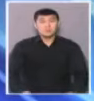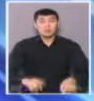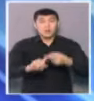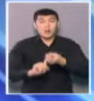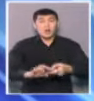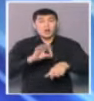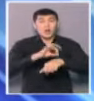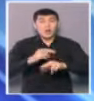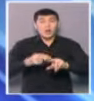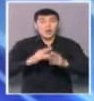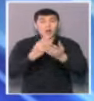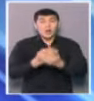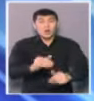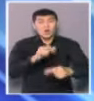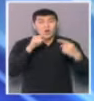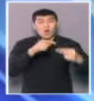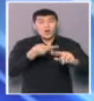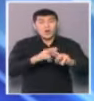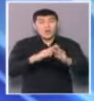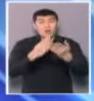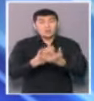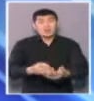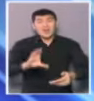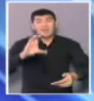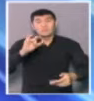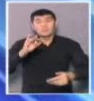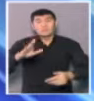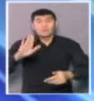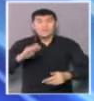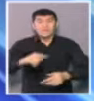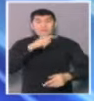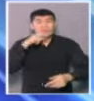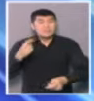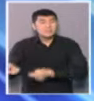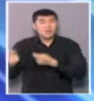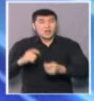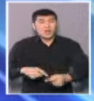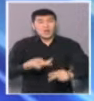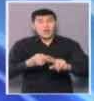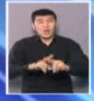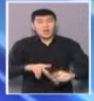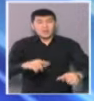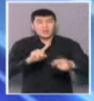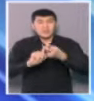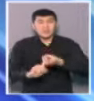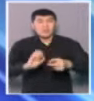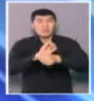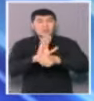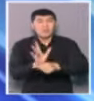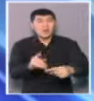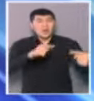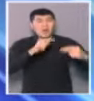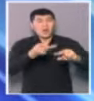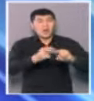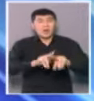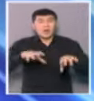Індетке екпе ғана тосқауыл болмақ. Атырауда спутник V вакцинасын егудің екінші кезеңі басталды. Облыс әкімінің